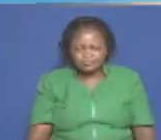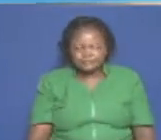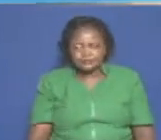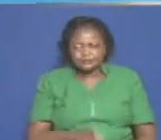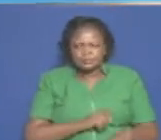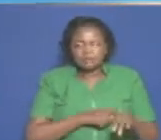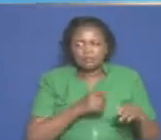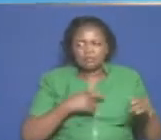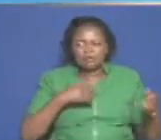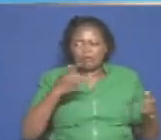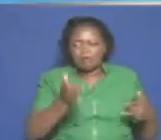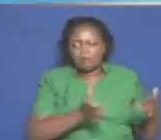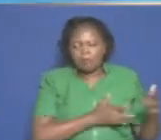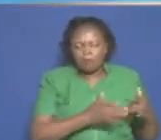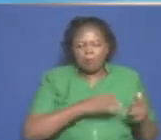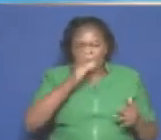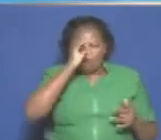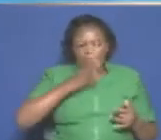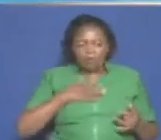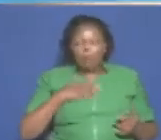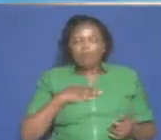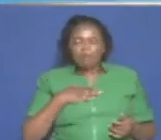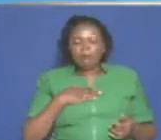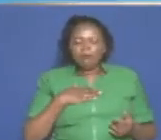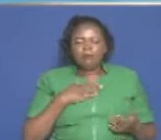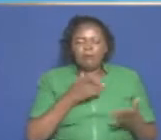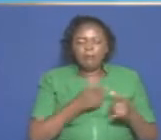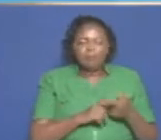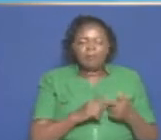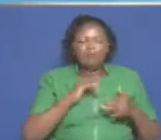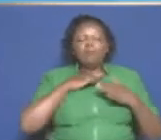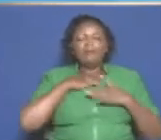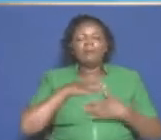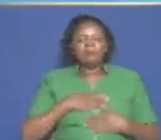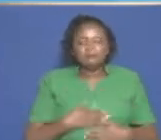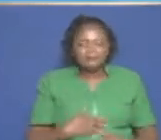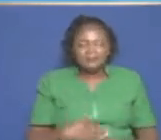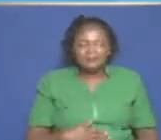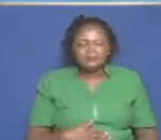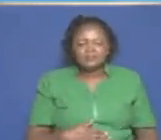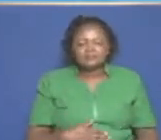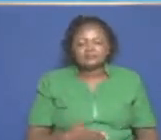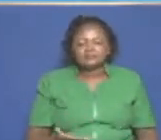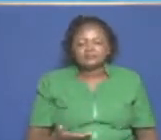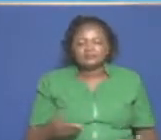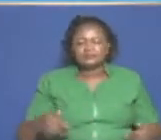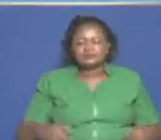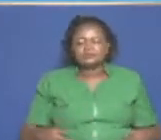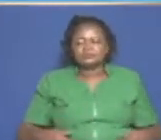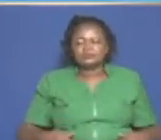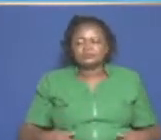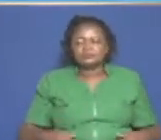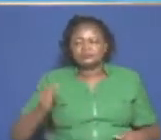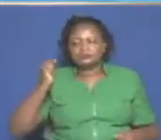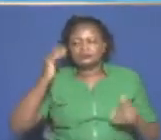kwa mtazamo wangu ni kwamba itakuwa afueni kwa viongozi changa. Rogers atakuwa utaniwia radhi